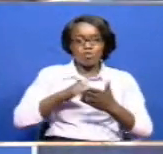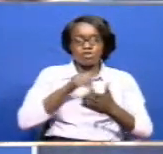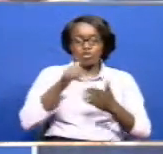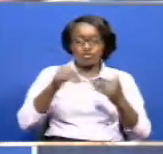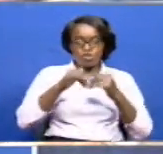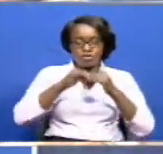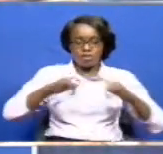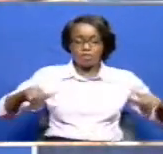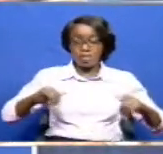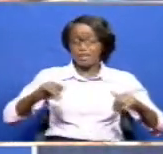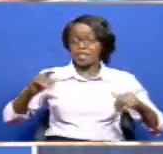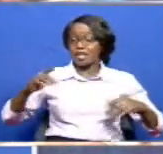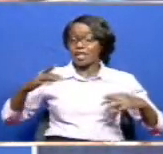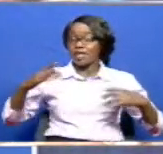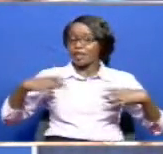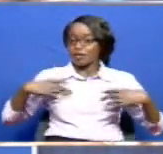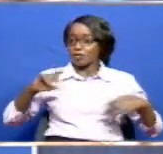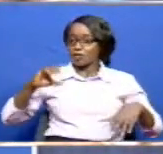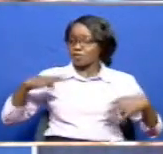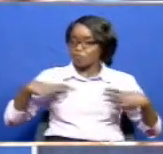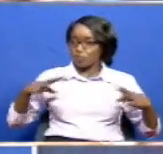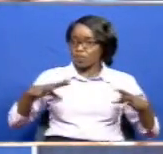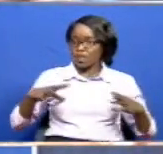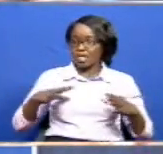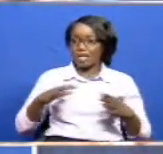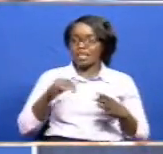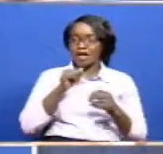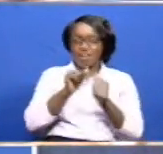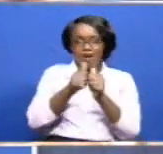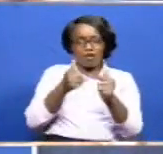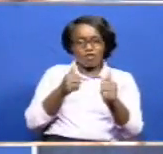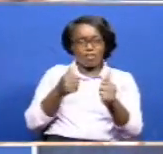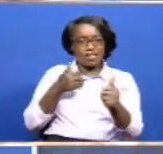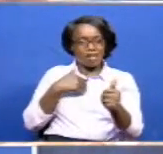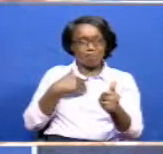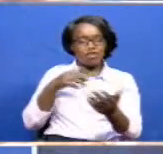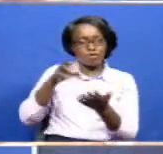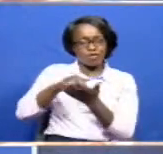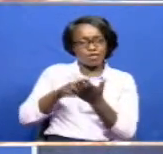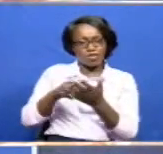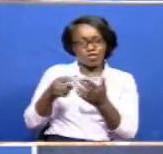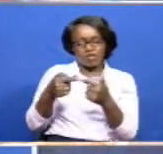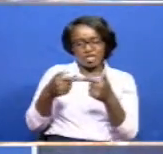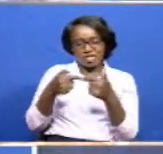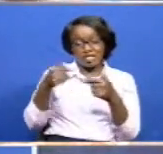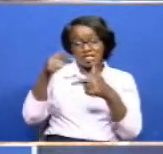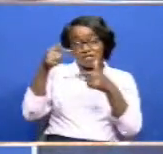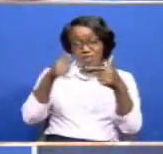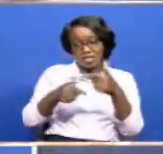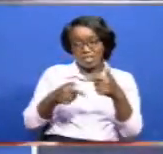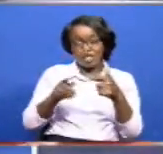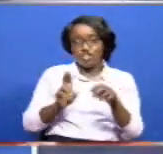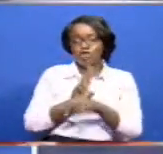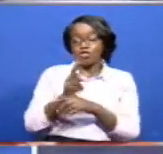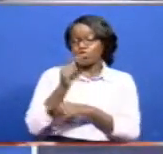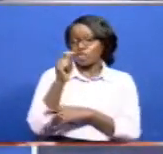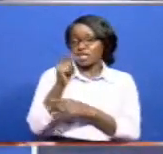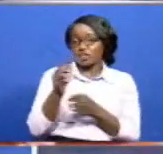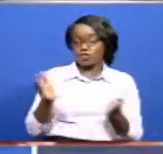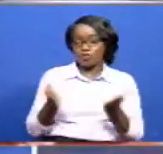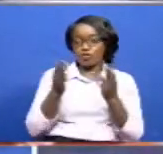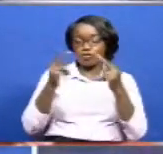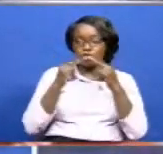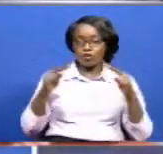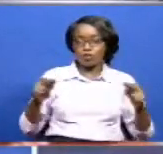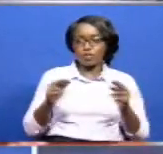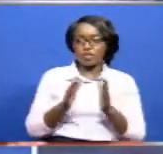wananchi. And artists must avoid taking partisan positions. Please use your talent to promote peace. Eneo bunge la